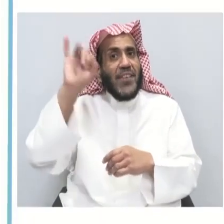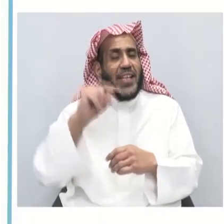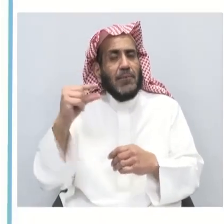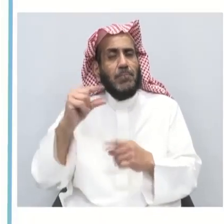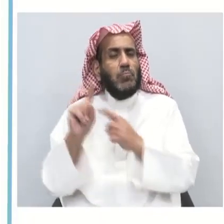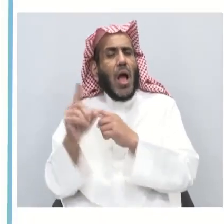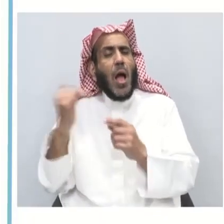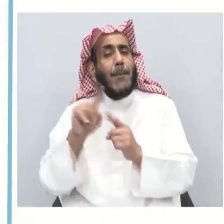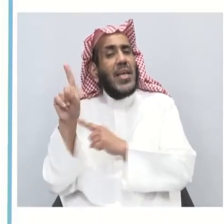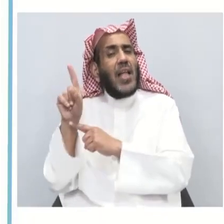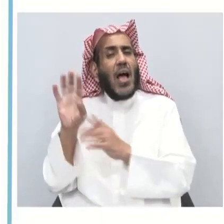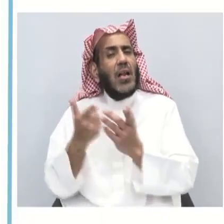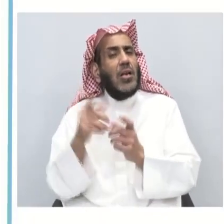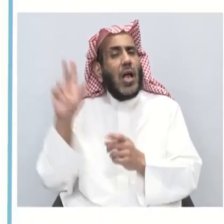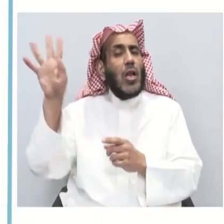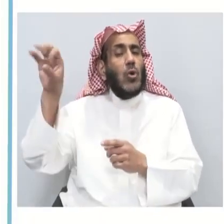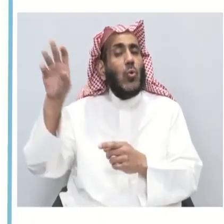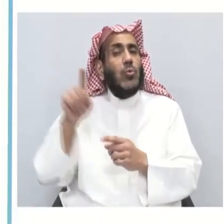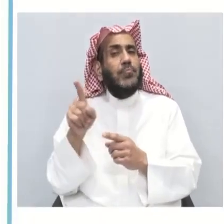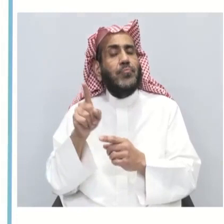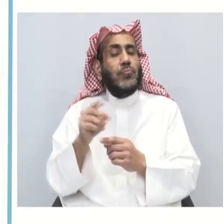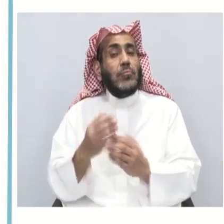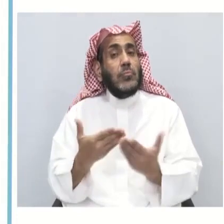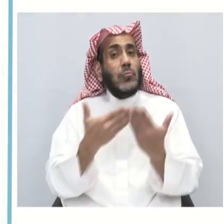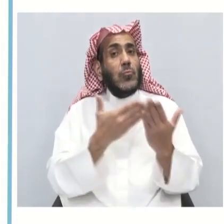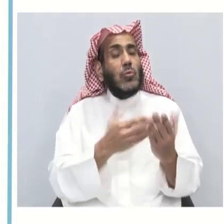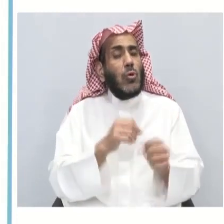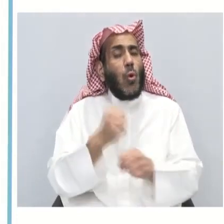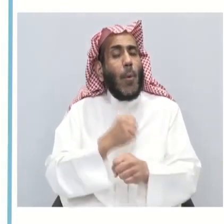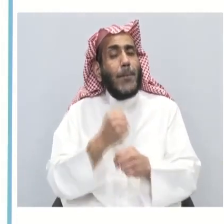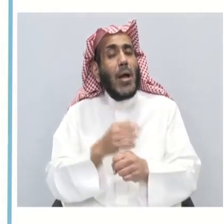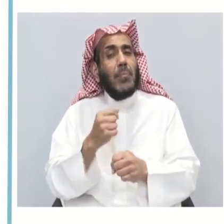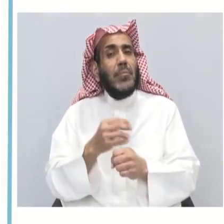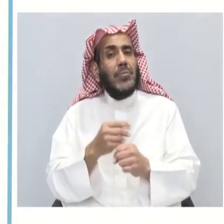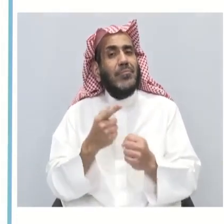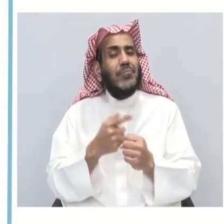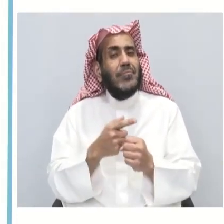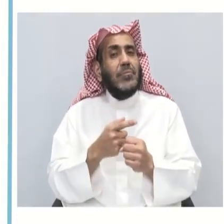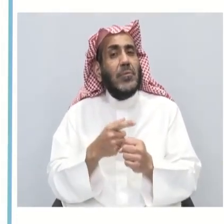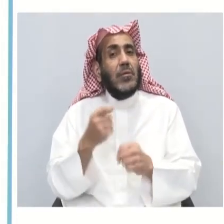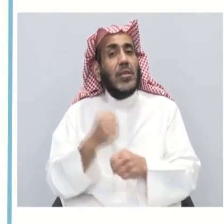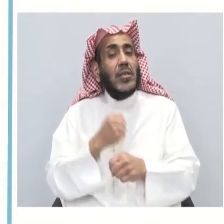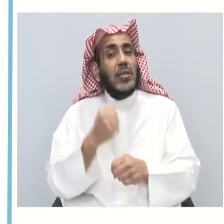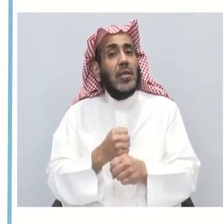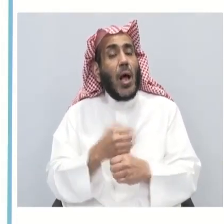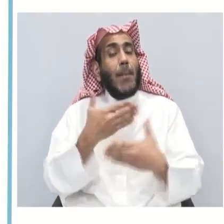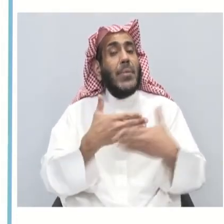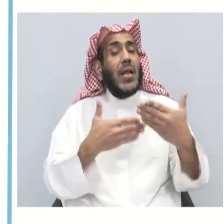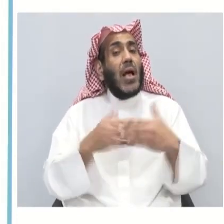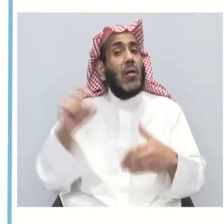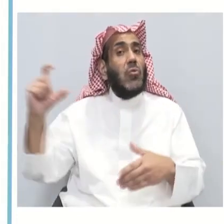ما أهمية الكلوروفيل؟ هو اللي يساعد أو يقوم بعمليات القيام، للقيام بعملية البناء